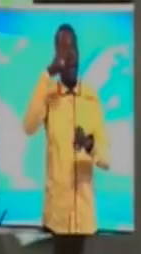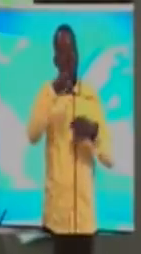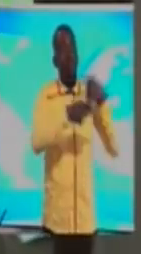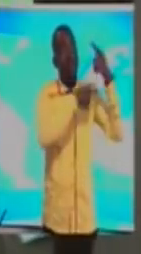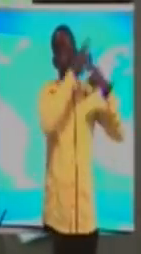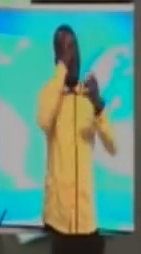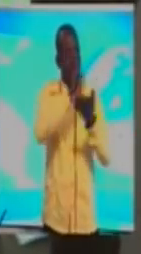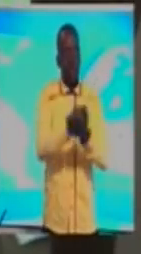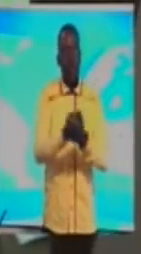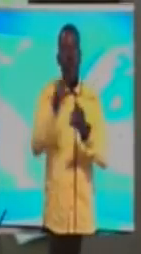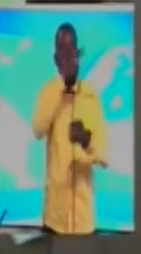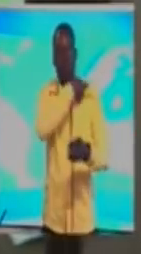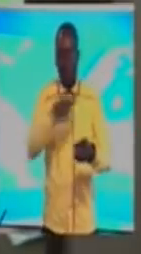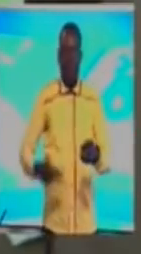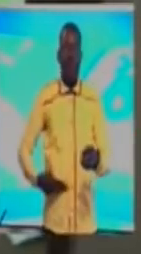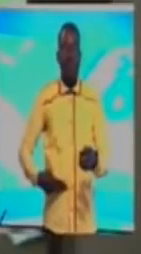roi.